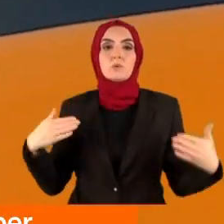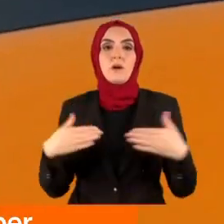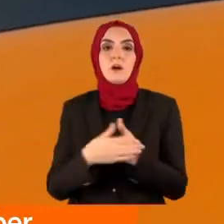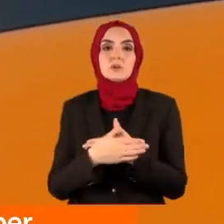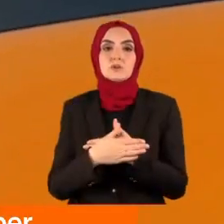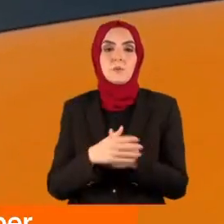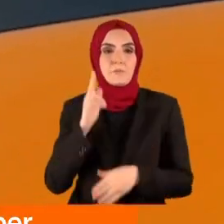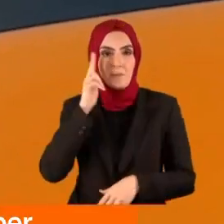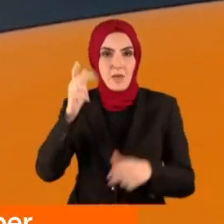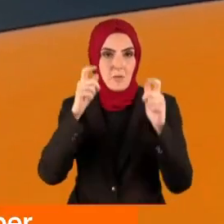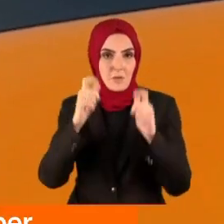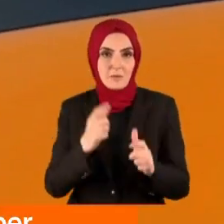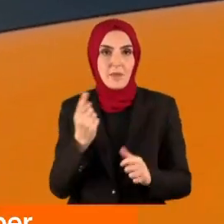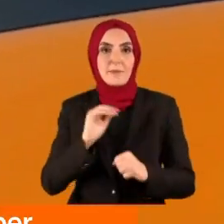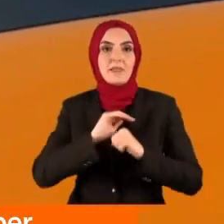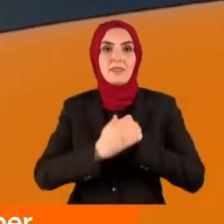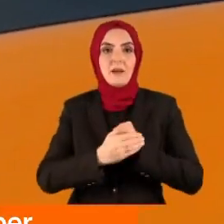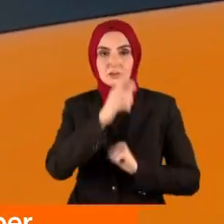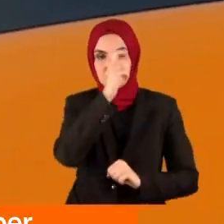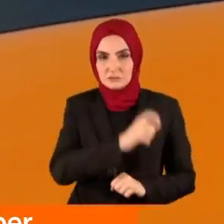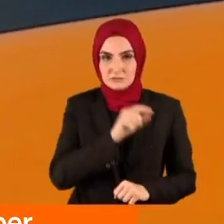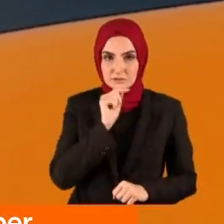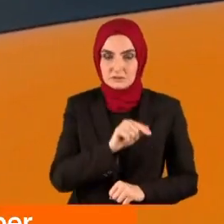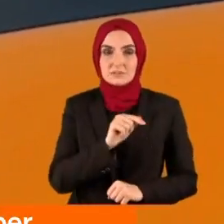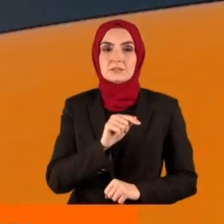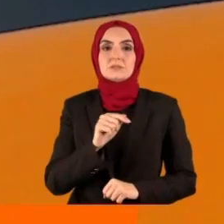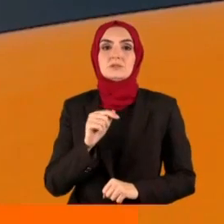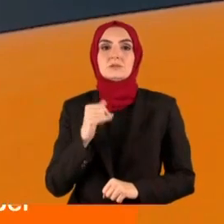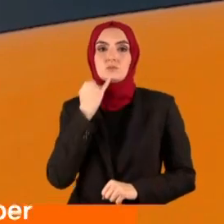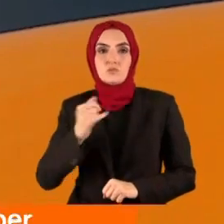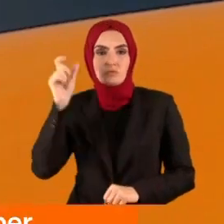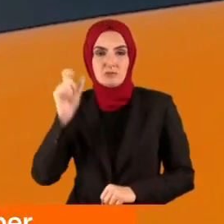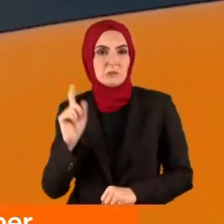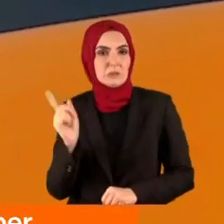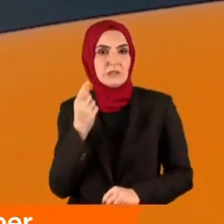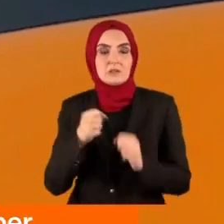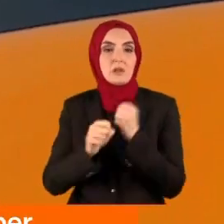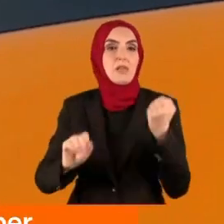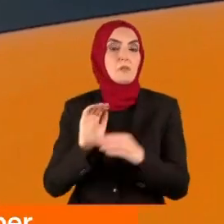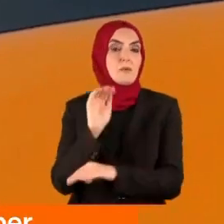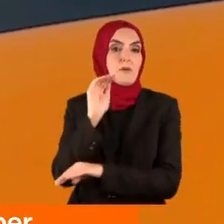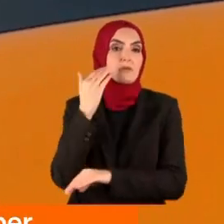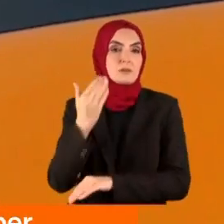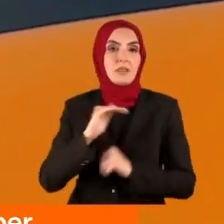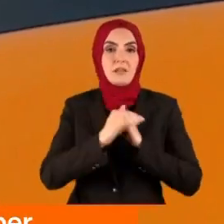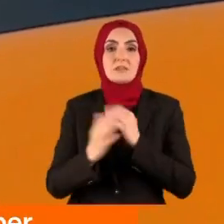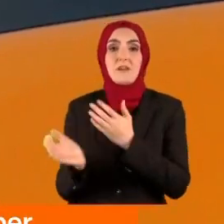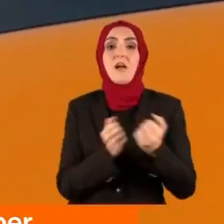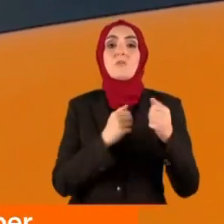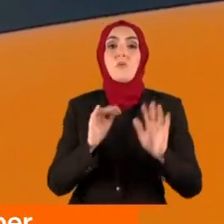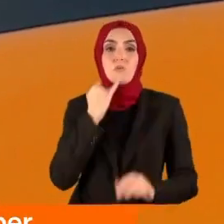Beyoğlu'nda bir taksiciyle yolcu arasında sıra dışı bir gerginlik yaşandı. Taksiye alınmayan müşteri bakın tepkisini nasıl